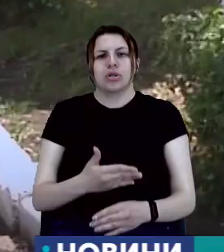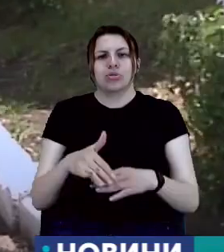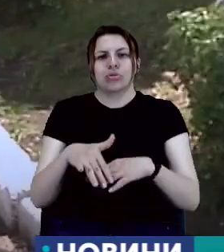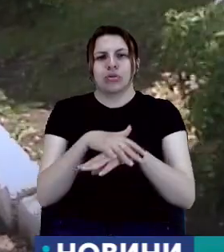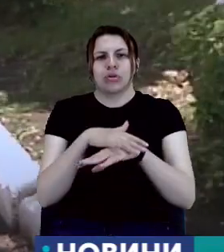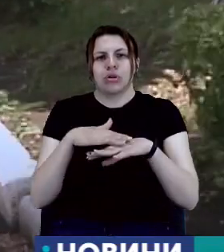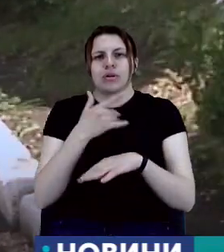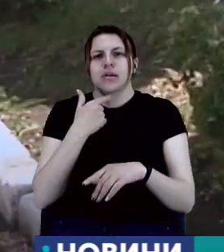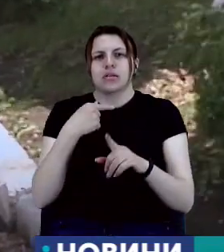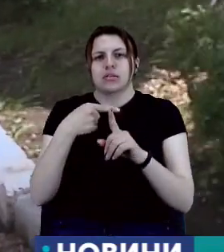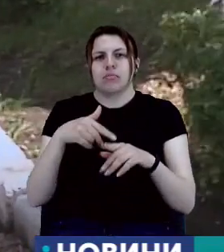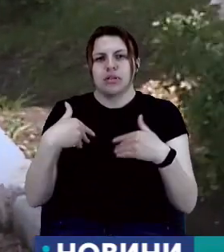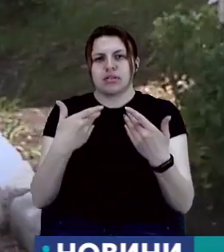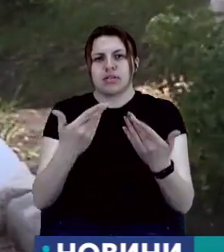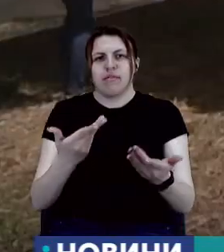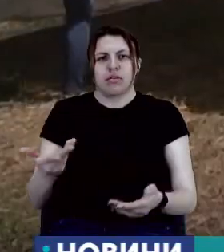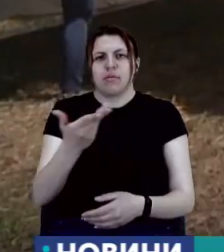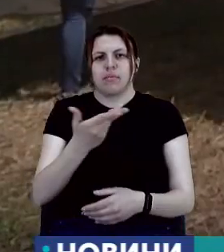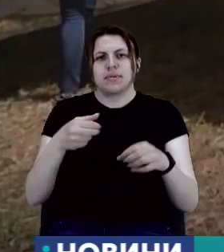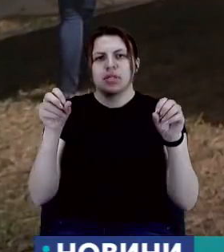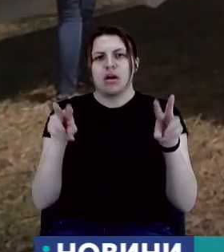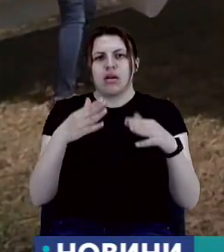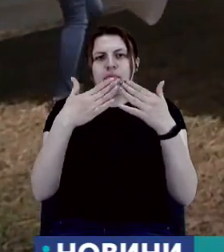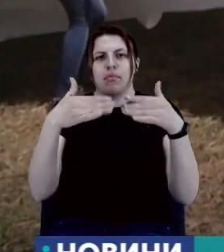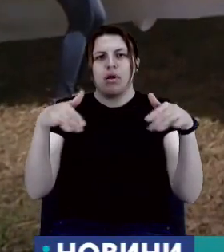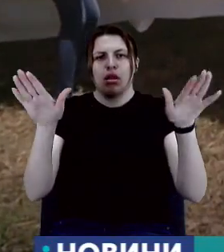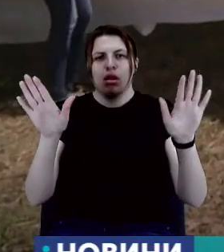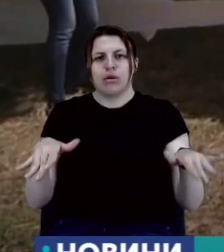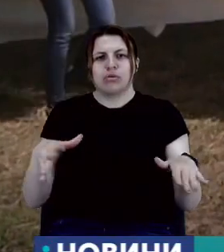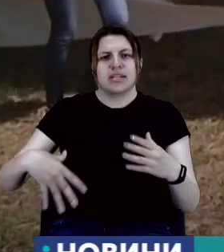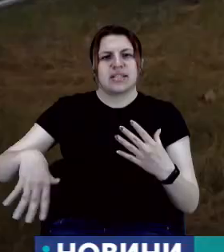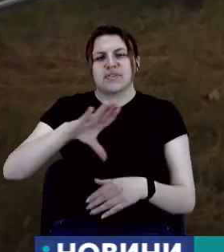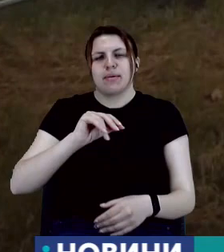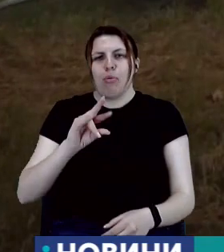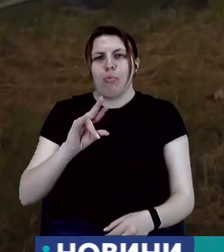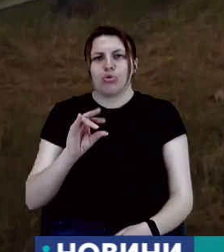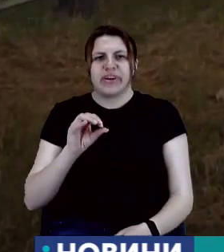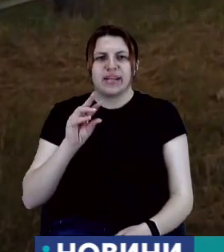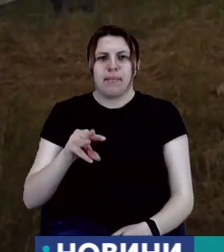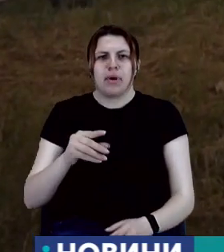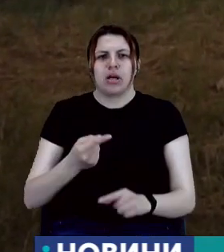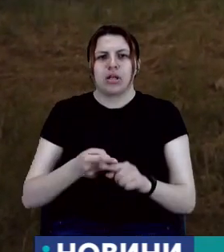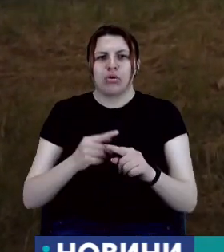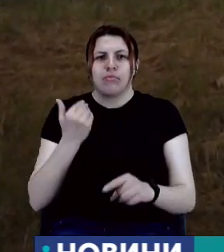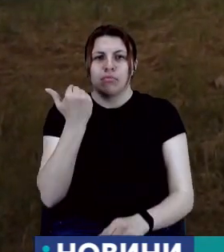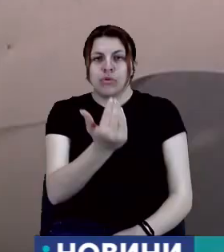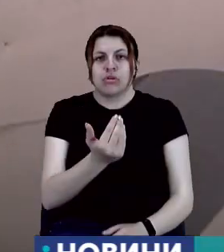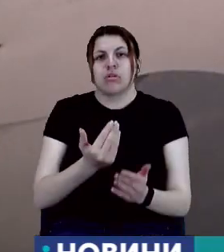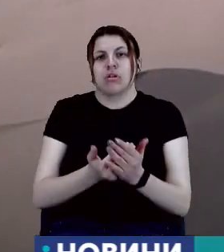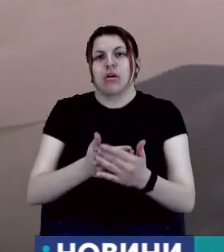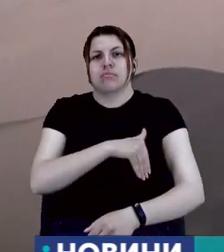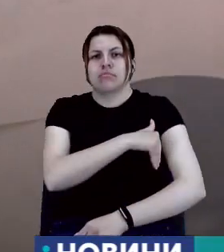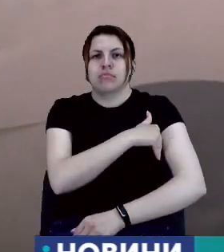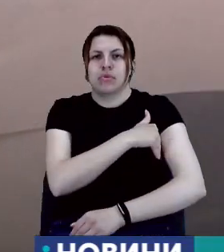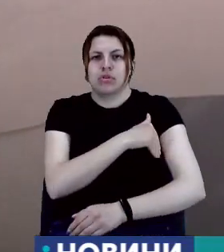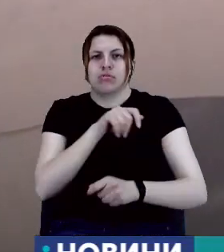нам спеціальну палатку з усім обладнанням, яка призначена для температурного